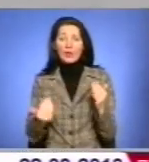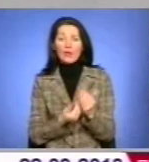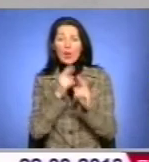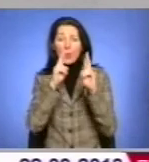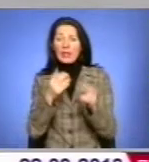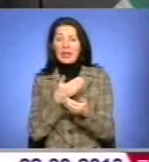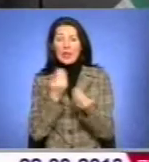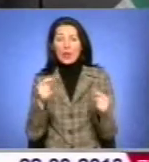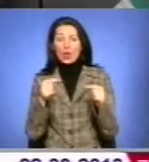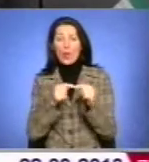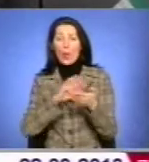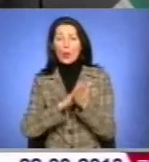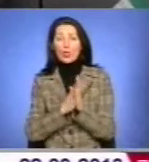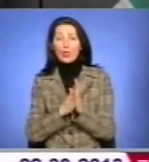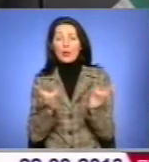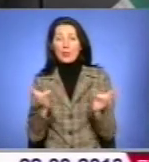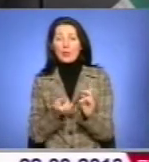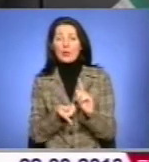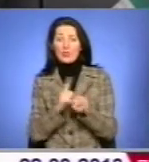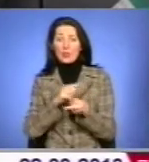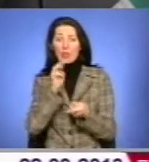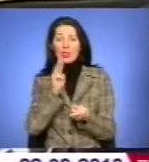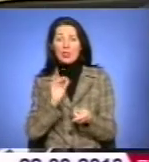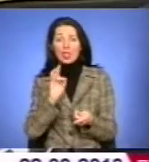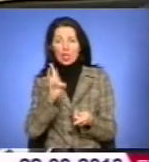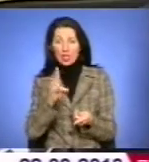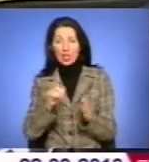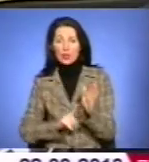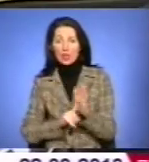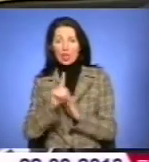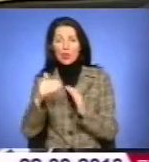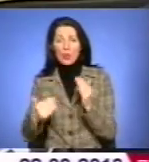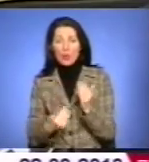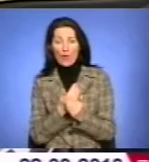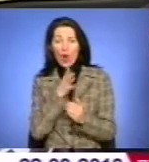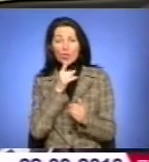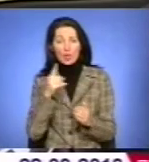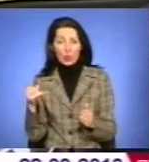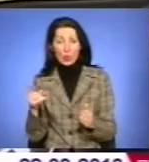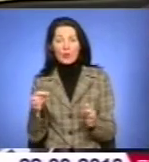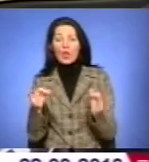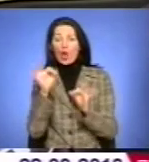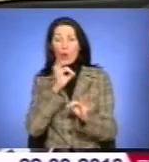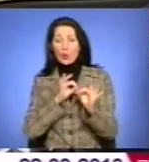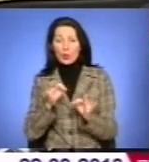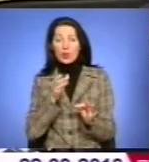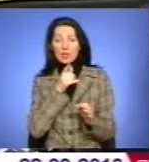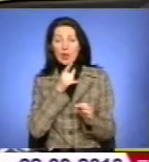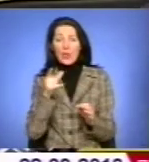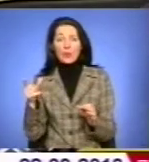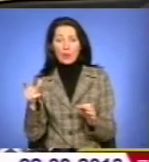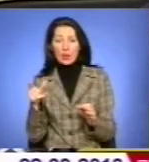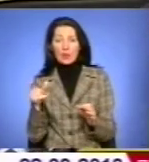чіткого положення про необхідність зміни шин з початком нового сезону. Рекомендується під час експлуатації в зимовий період